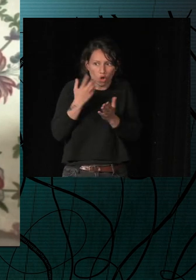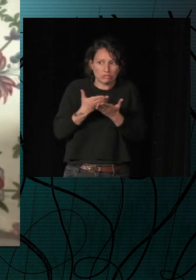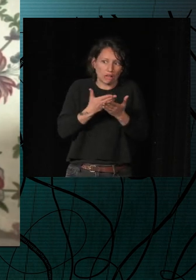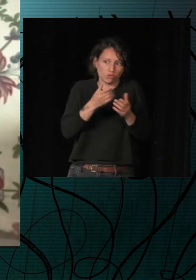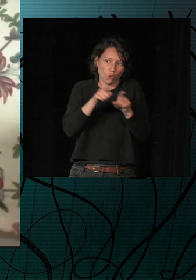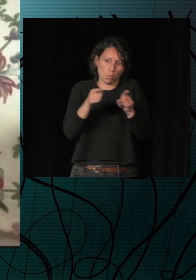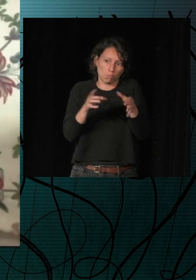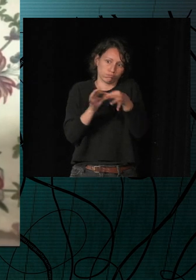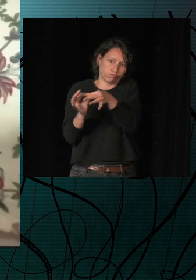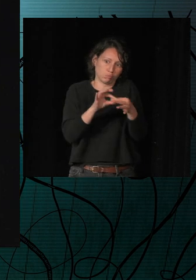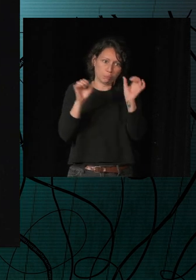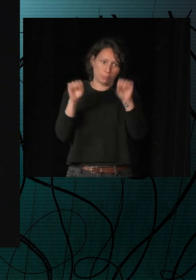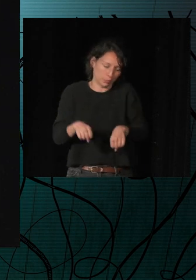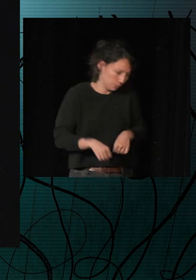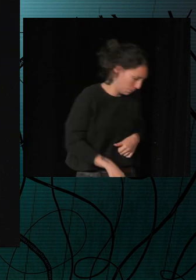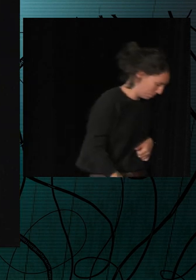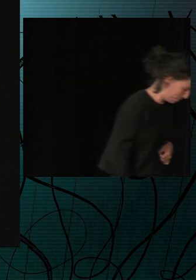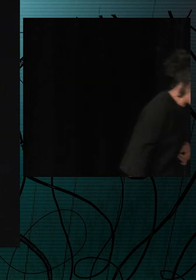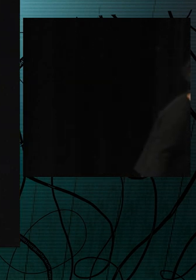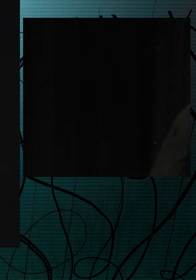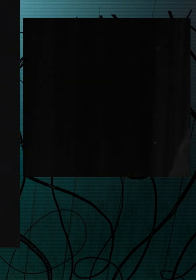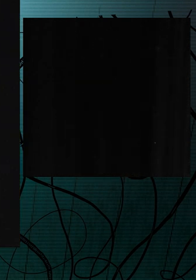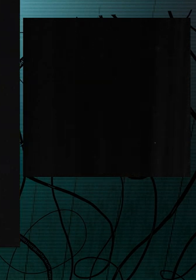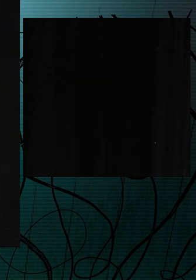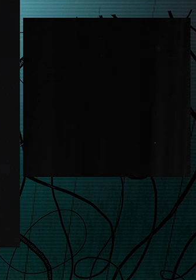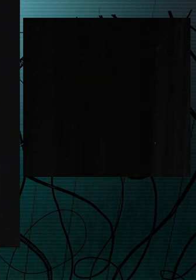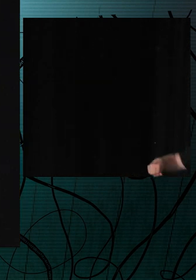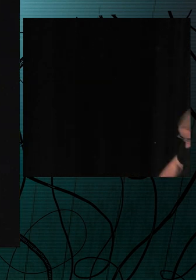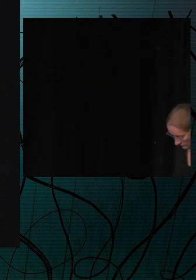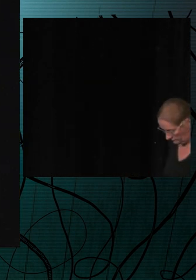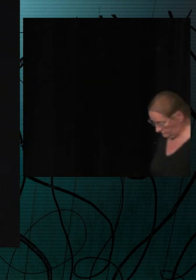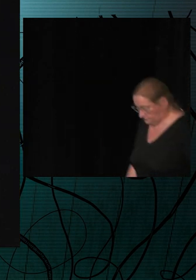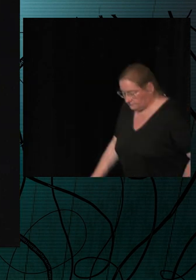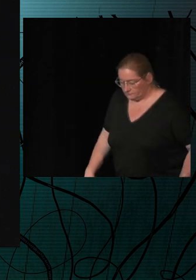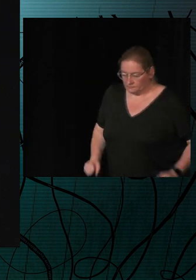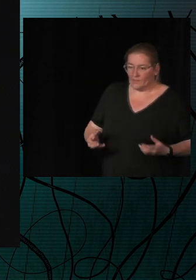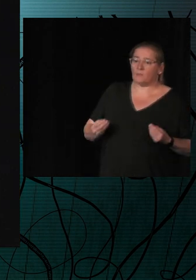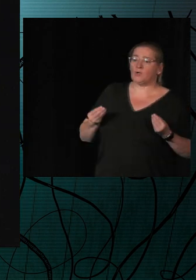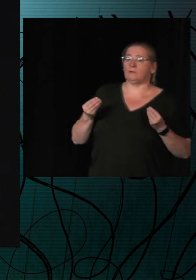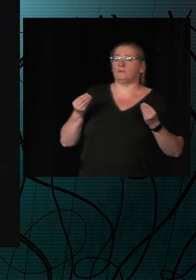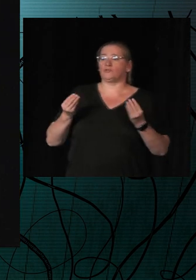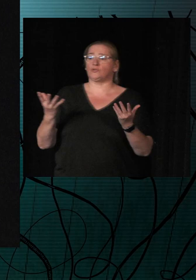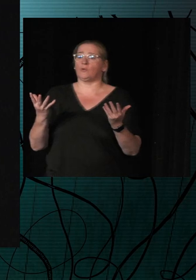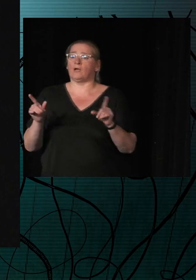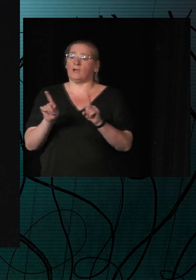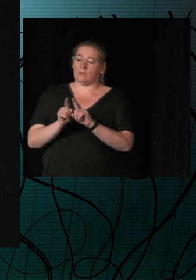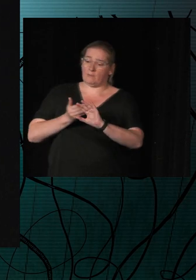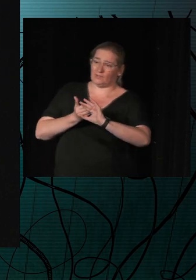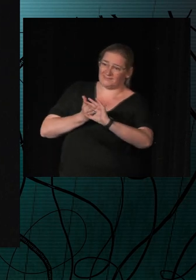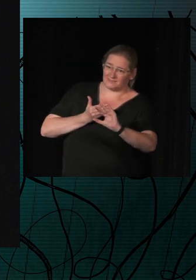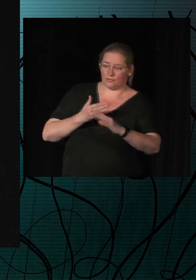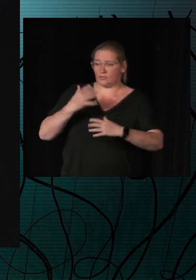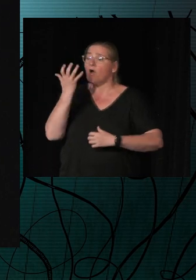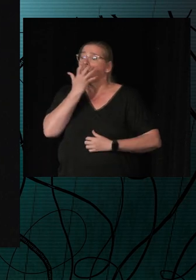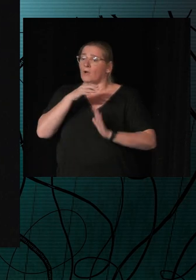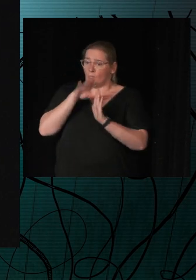l'reur voilà oui c'est une couche qui désamorce aussi l'horreur mais qui en même temps peut la renforcer justement par cette distance que ça crée donc oui carrément c'est